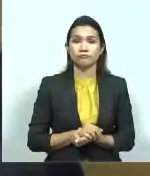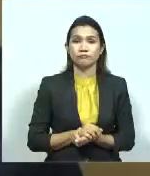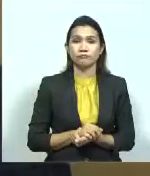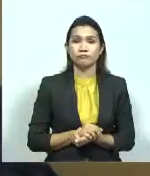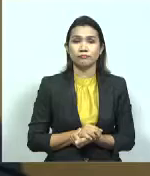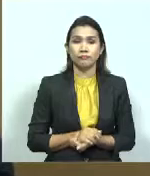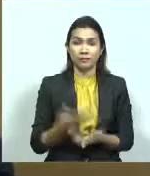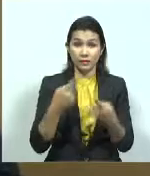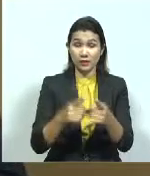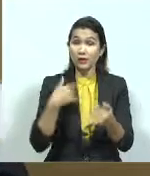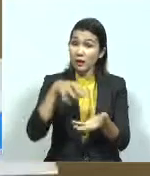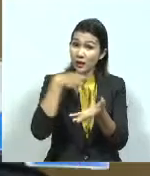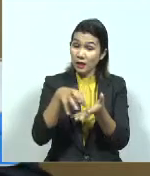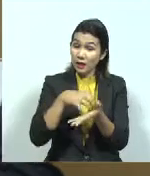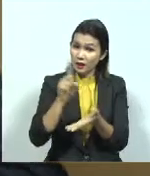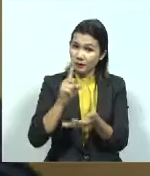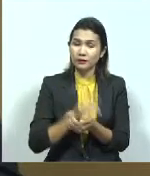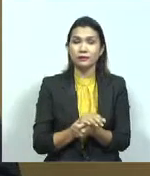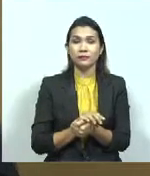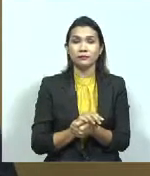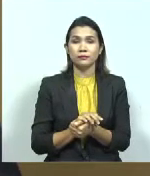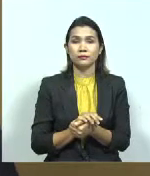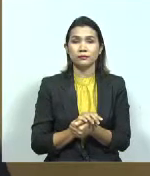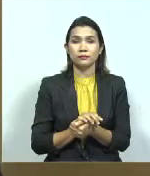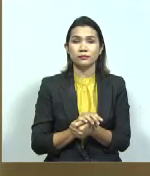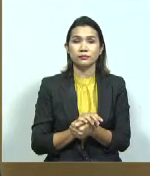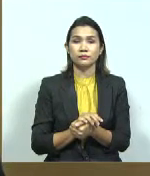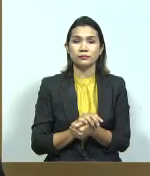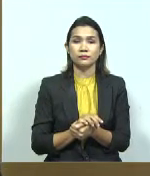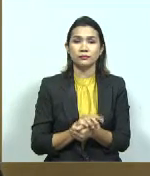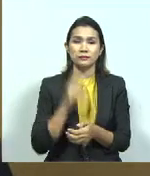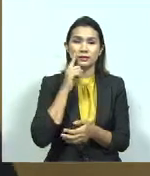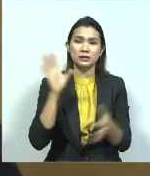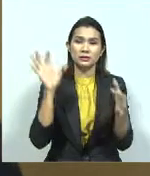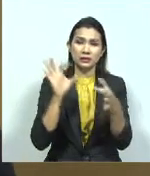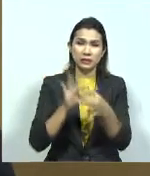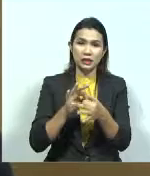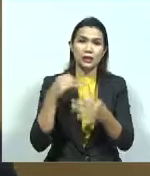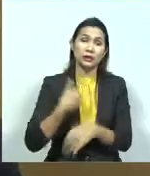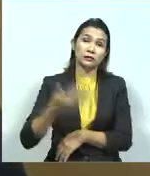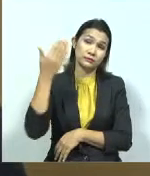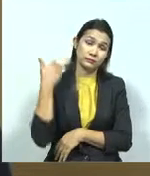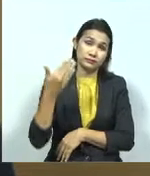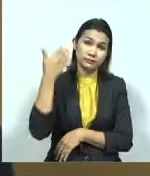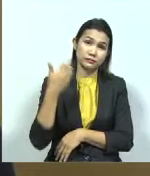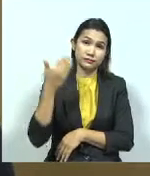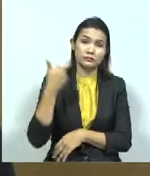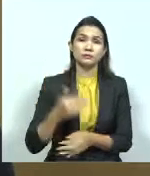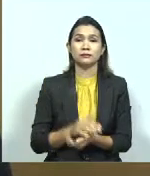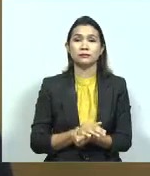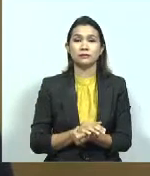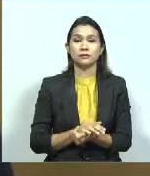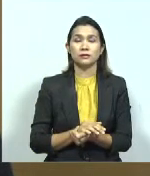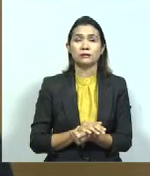อยากจะกราบเรียนก็คือว่าในส่วนของคดีนะฮะที่ผ่านมาเนี่ยทางราชสกุ